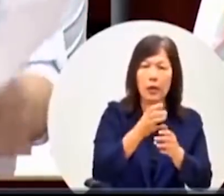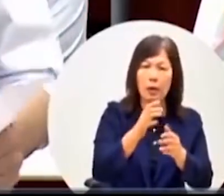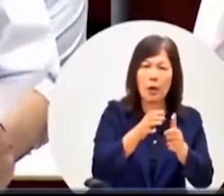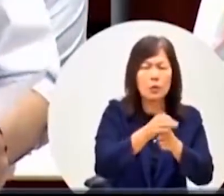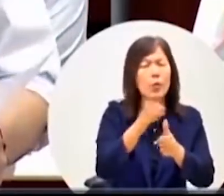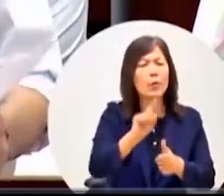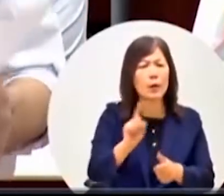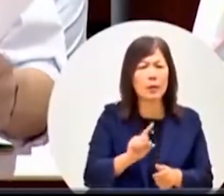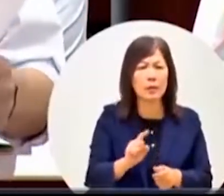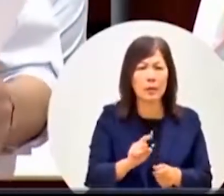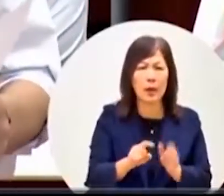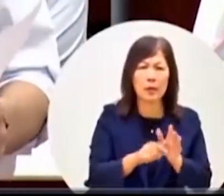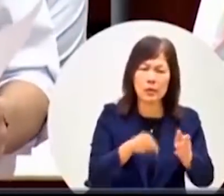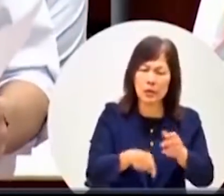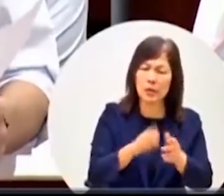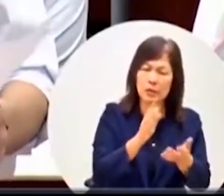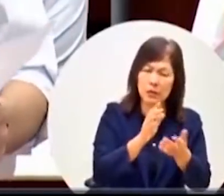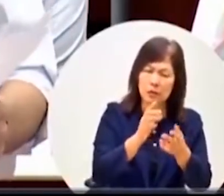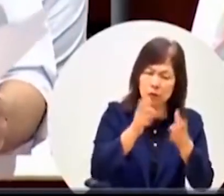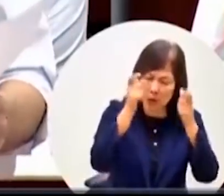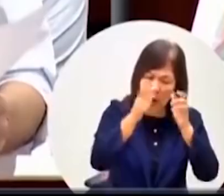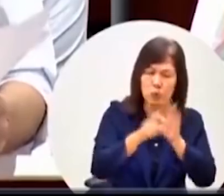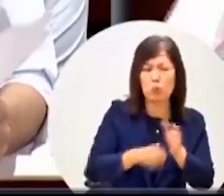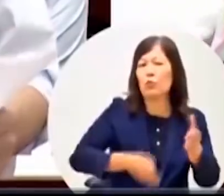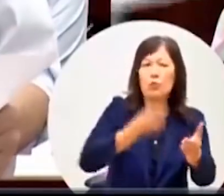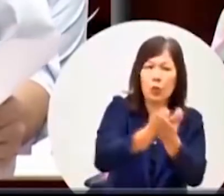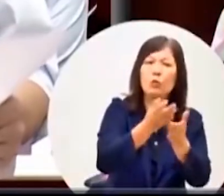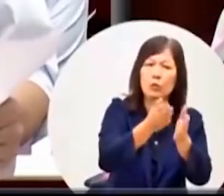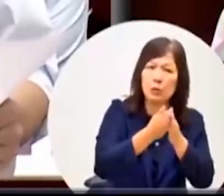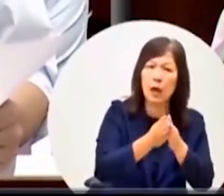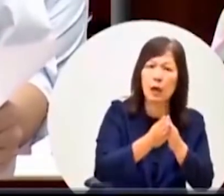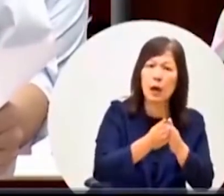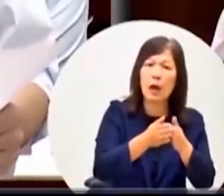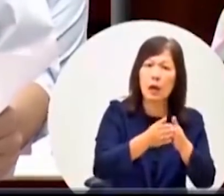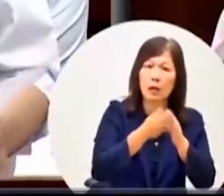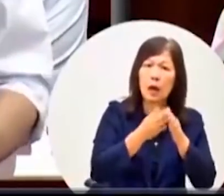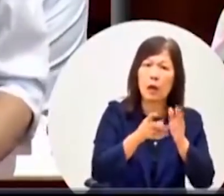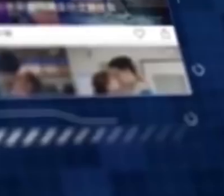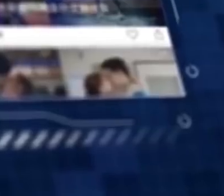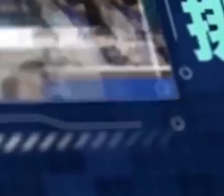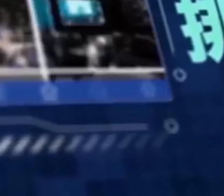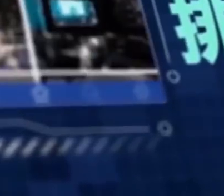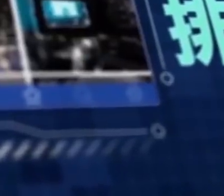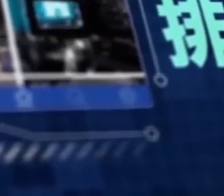来这个整个高雄来投资，然后需要教育跟医疗。